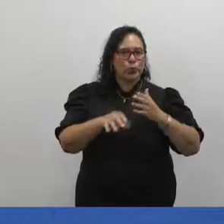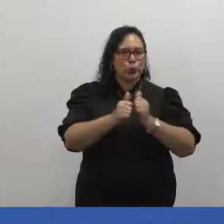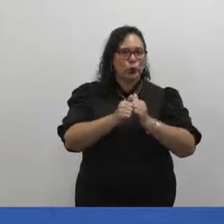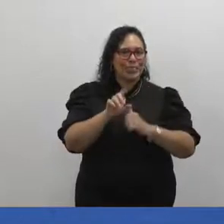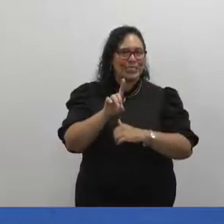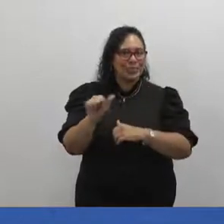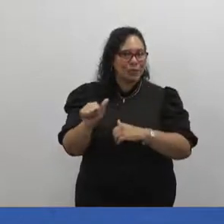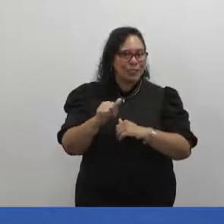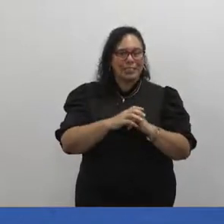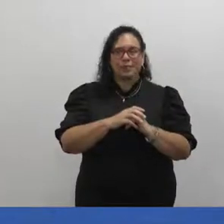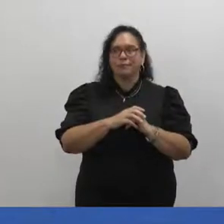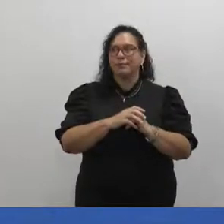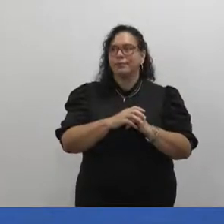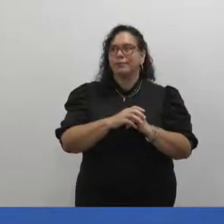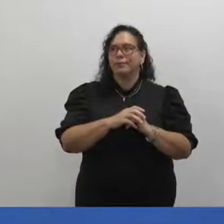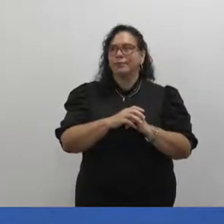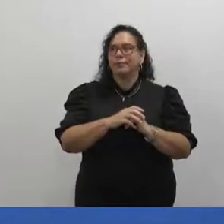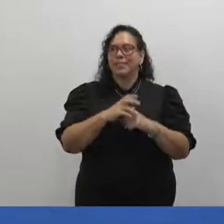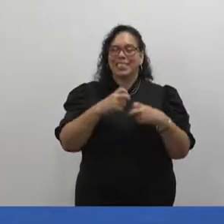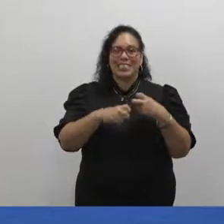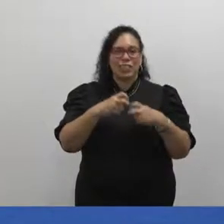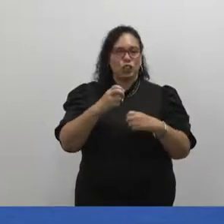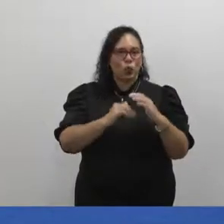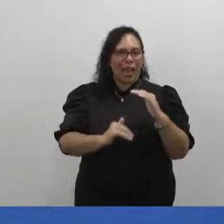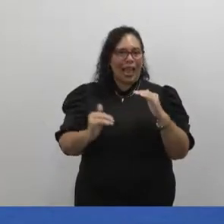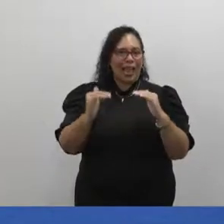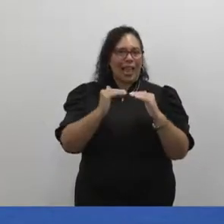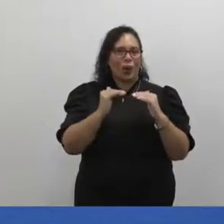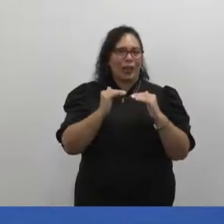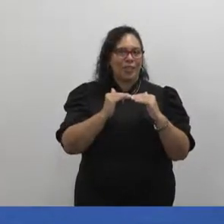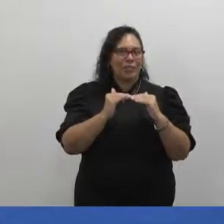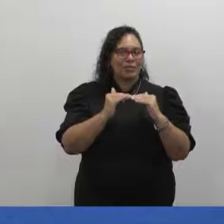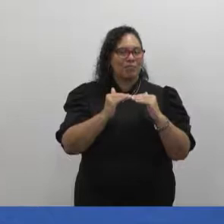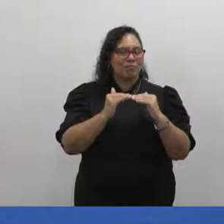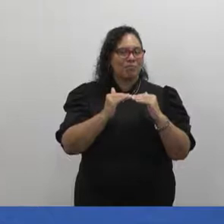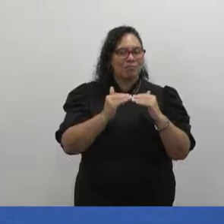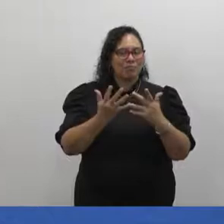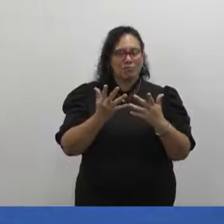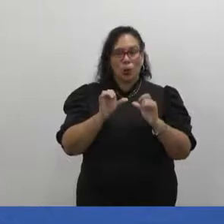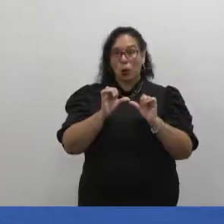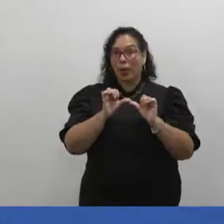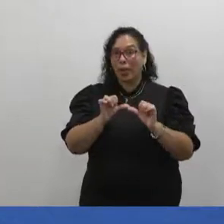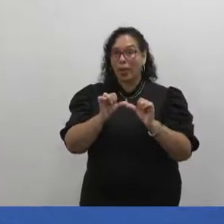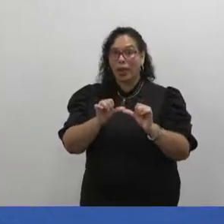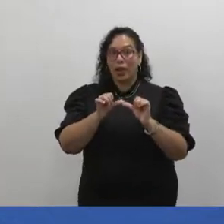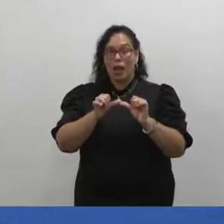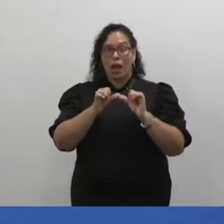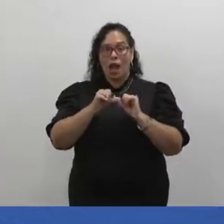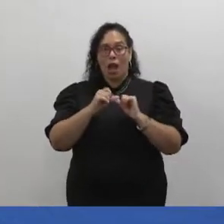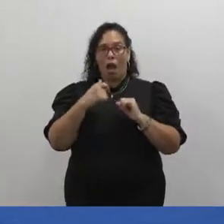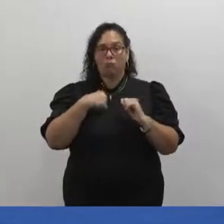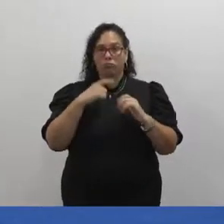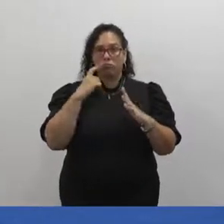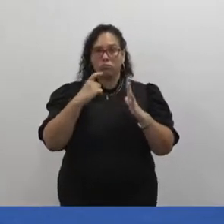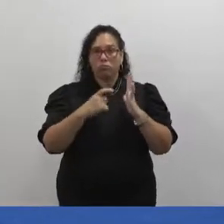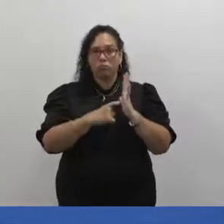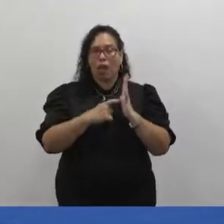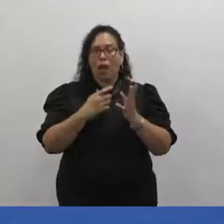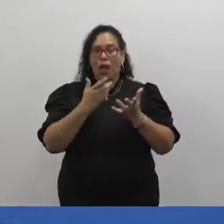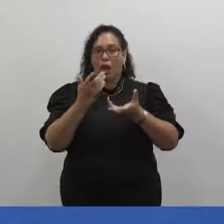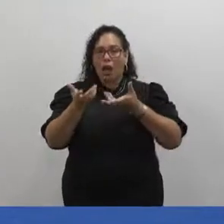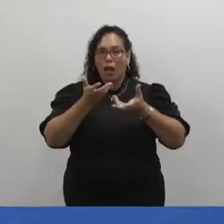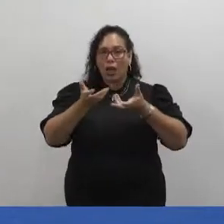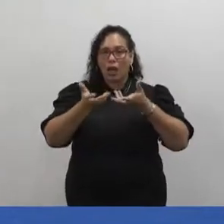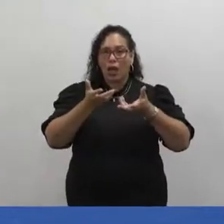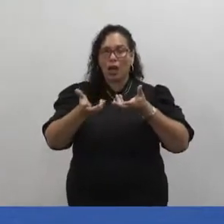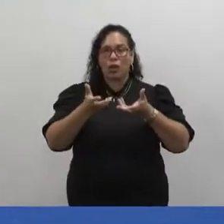đông rồi viên ở kia thưa ở kia prasa lãng hay nâng cả bàn prạ châu lưu bì môn á viết